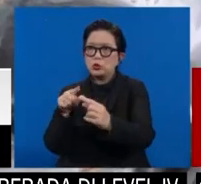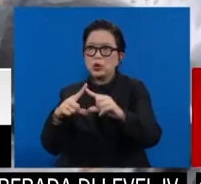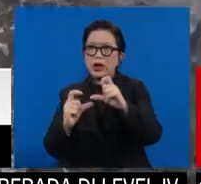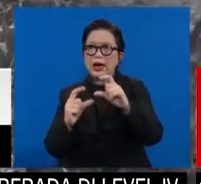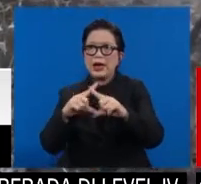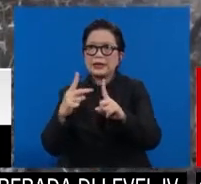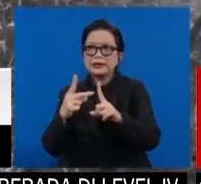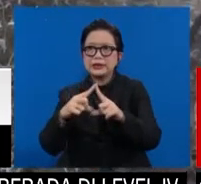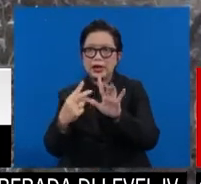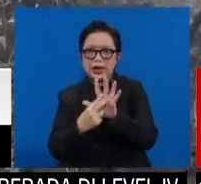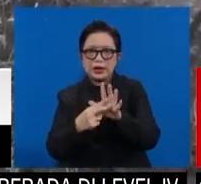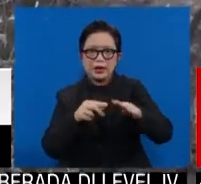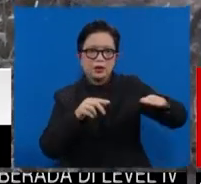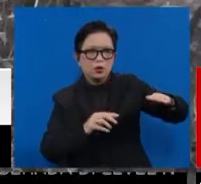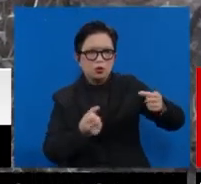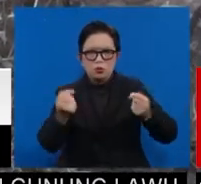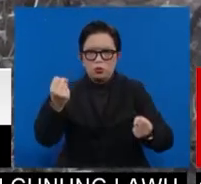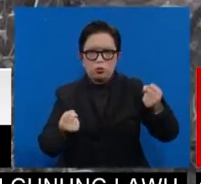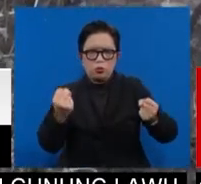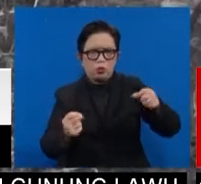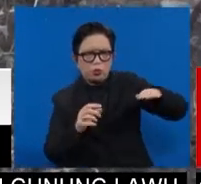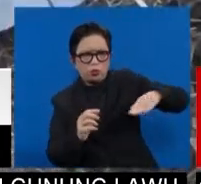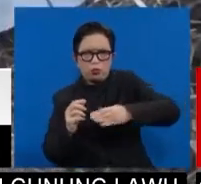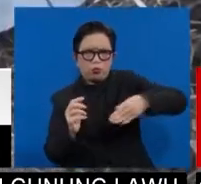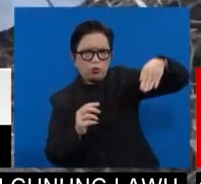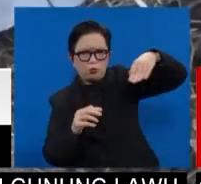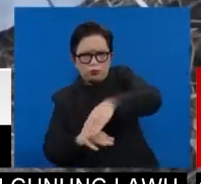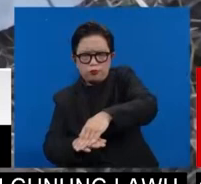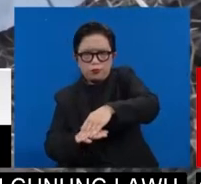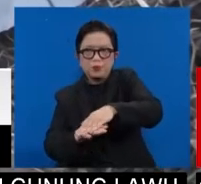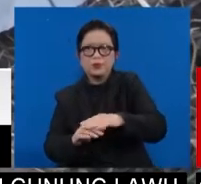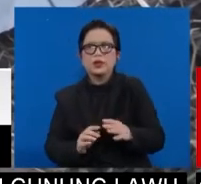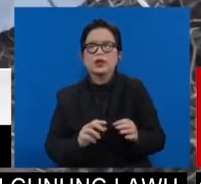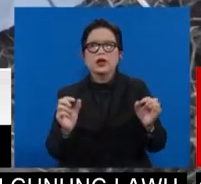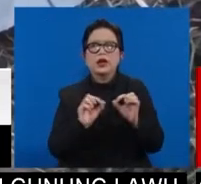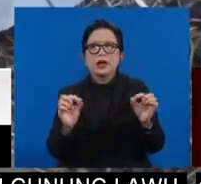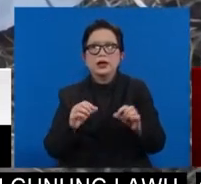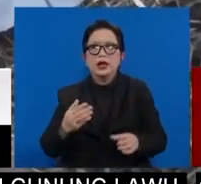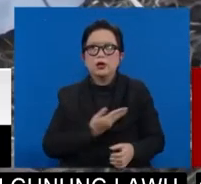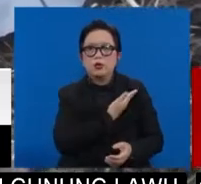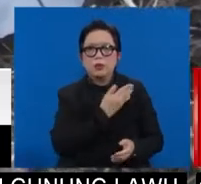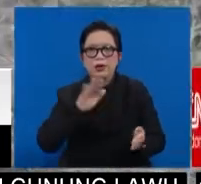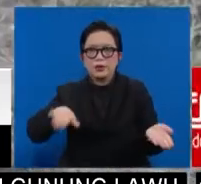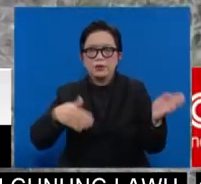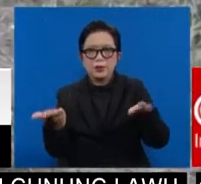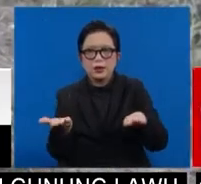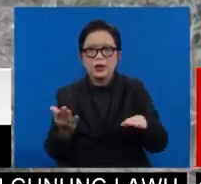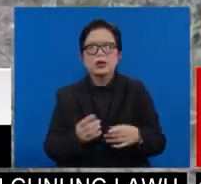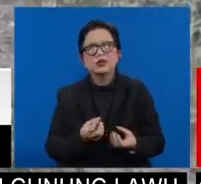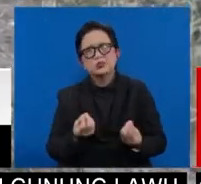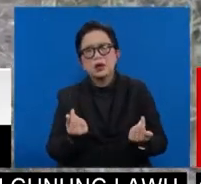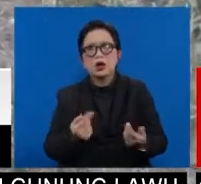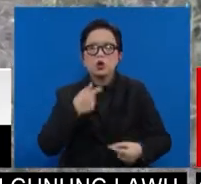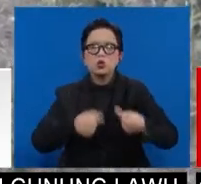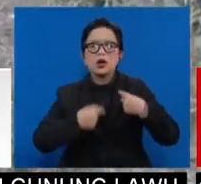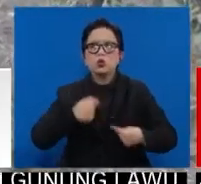kendaraan hingga akhirnya terjun ke dalam parit. Tidak ada korban jiwa dalam kecelakaan tunggal. Penumpang yang mengalami luka ringan dilarikan ke puskesmas